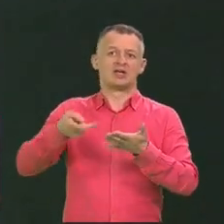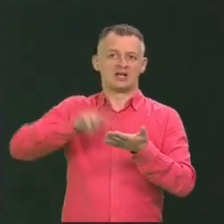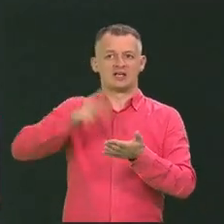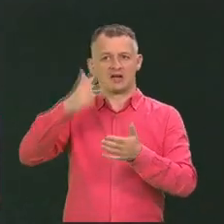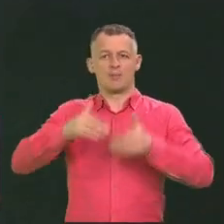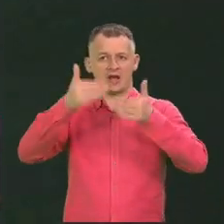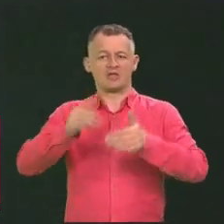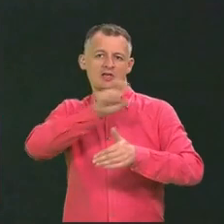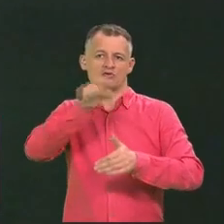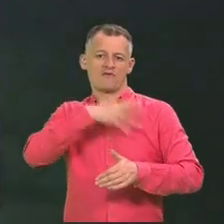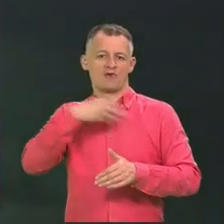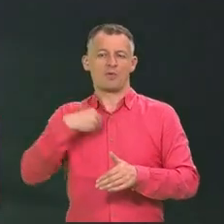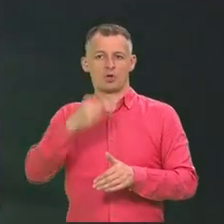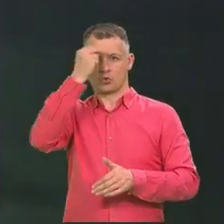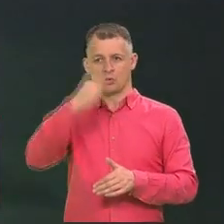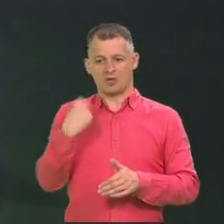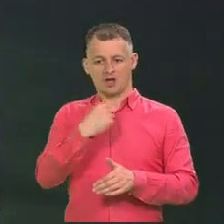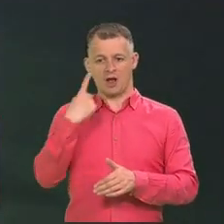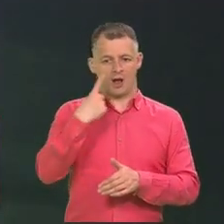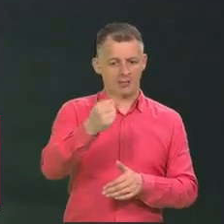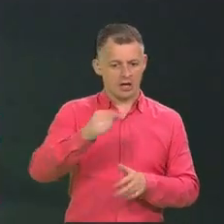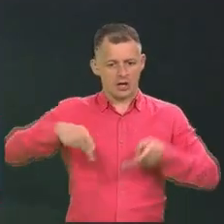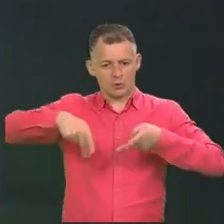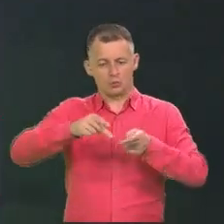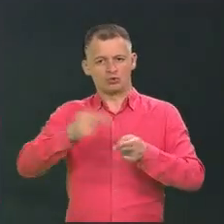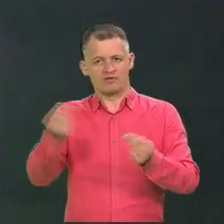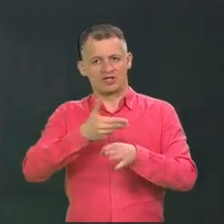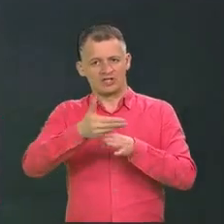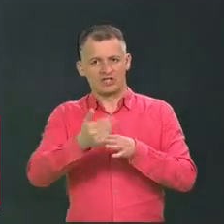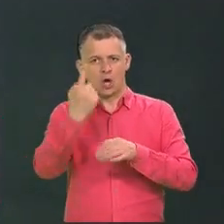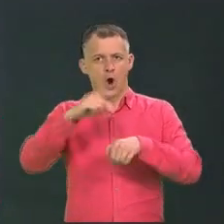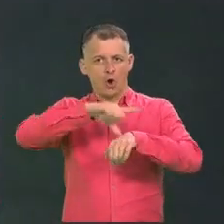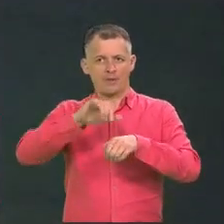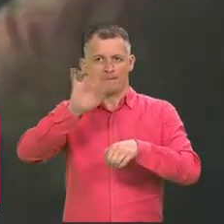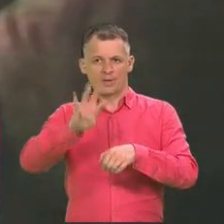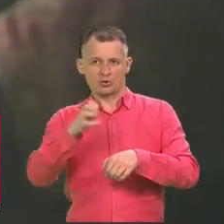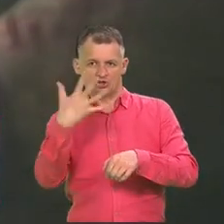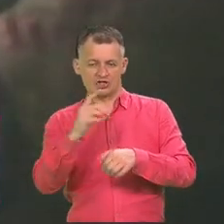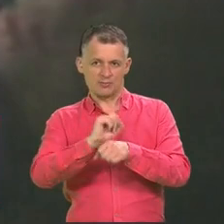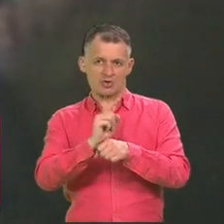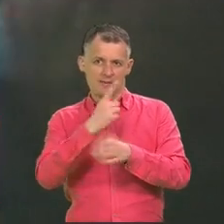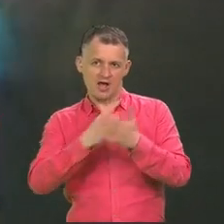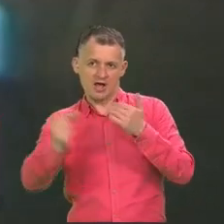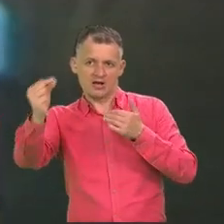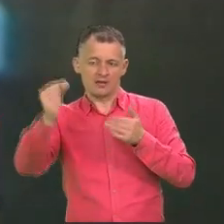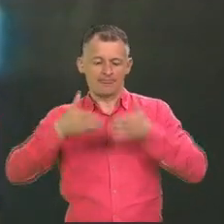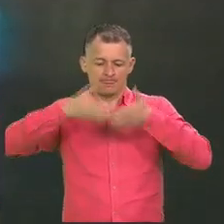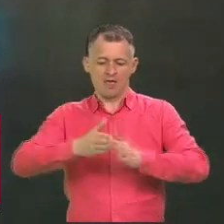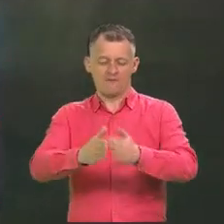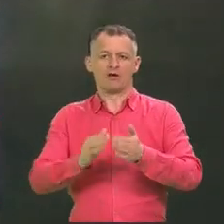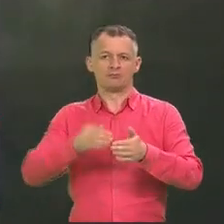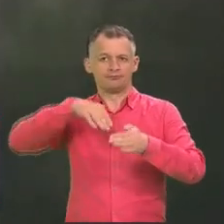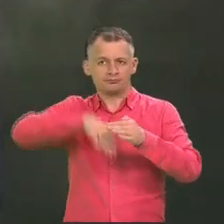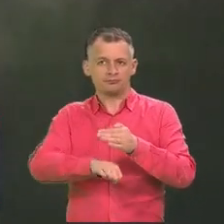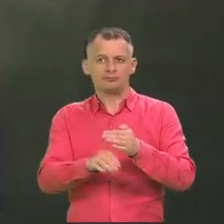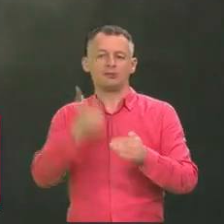vremii. Duminică, submersibilul a plecat la drum cu întârziere. La o oră și 45 de minute de la plecare, nava pilot a pierdut